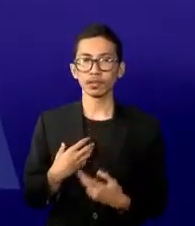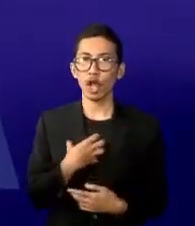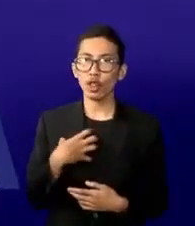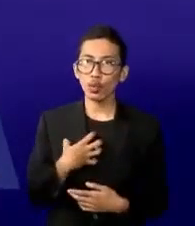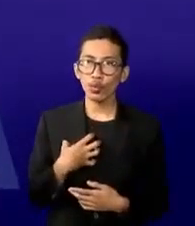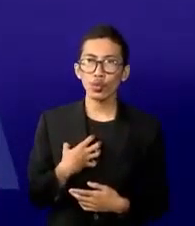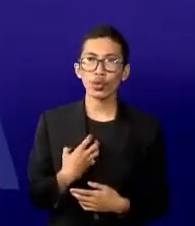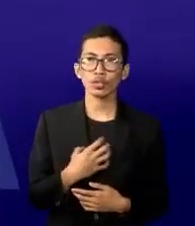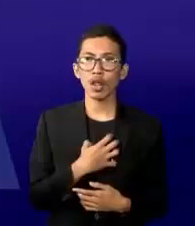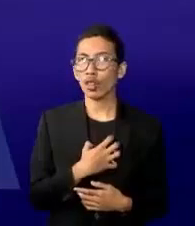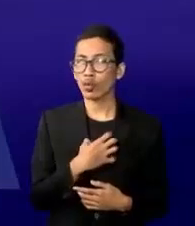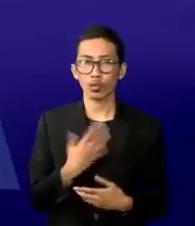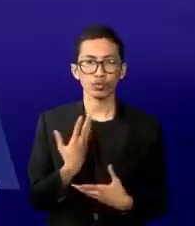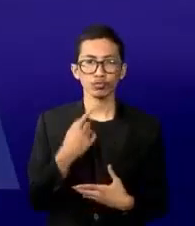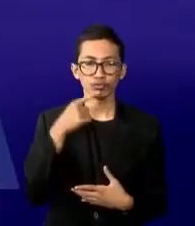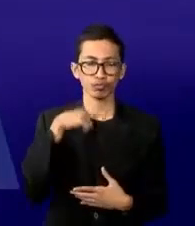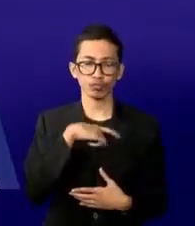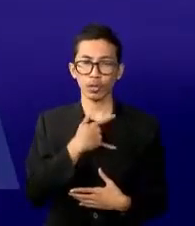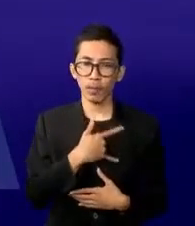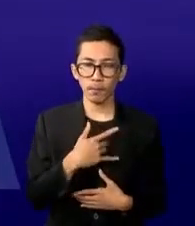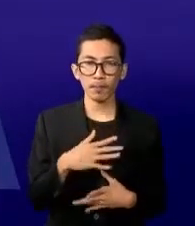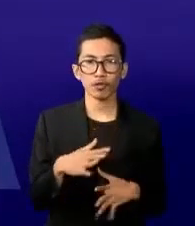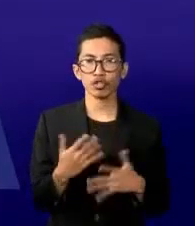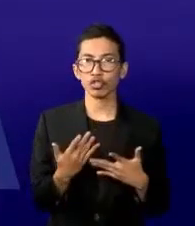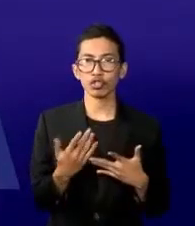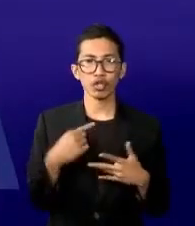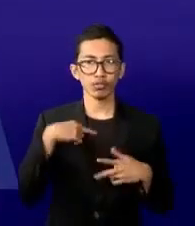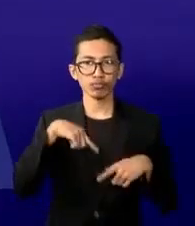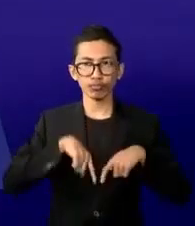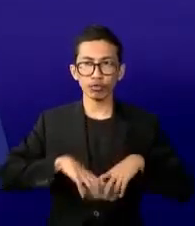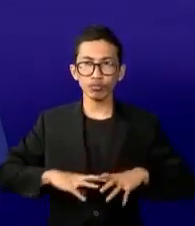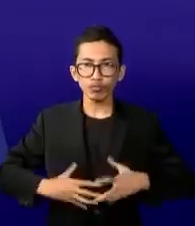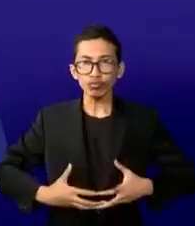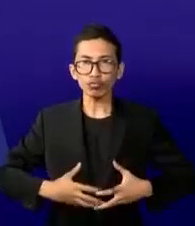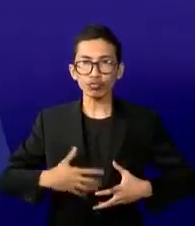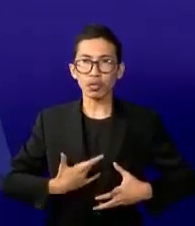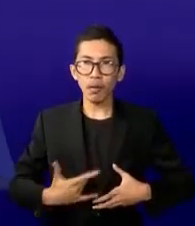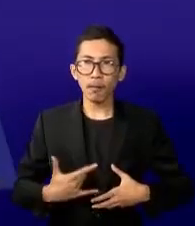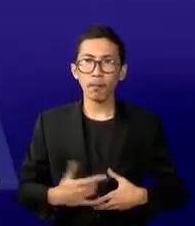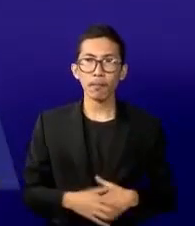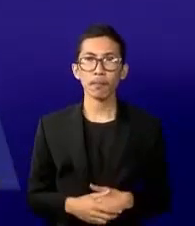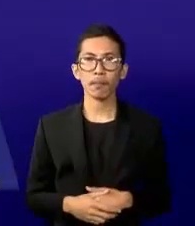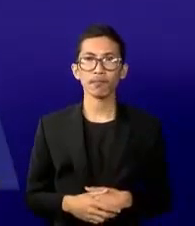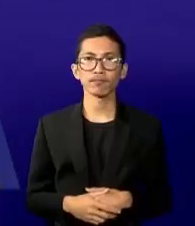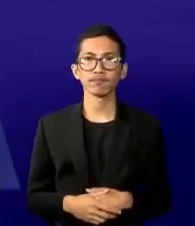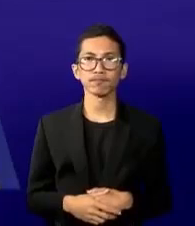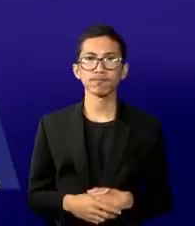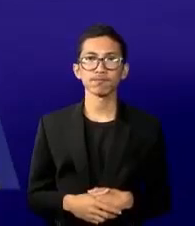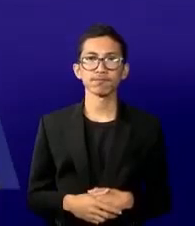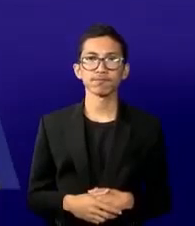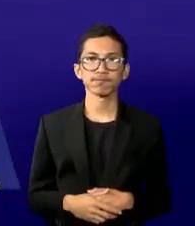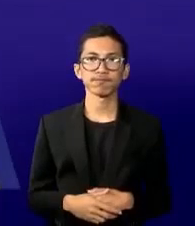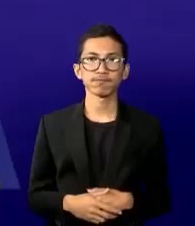pembuluh darah juga di saluran cerna Nah itulah yang menyebabkan juga ada gejala-gejala Non paru dari ee covid-19